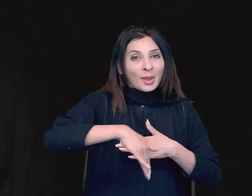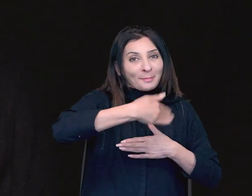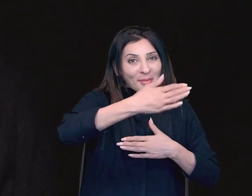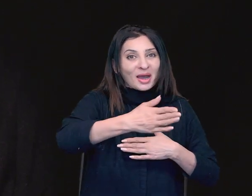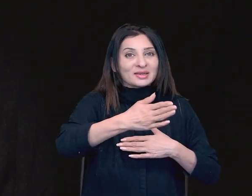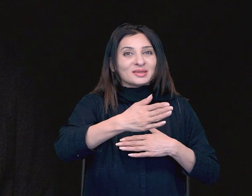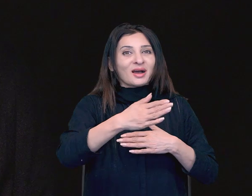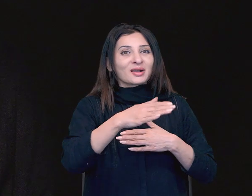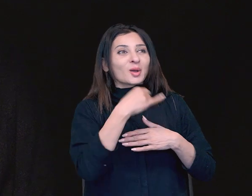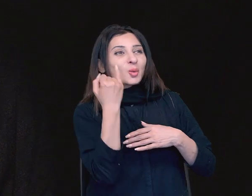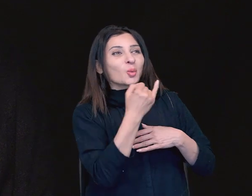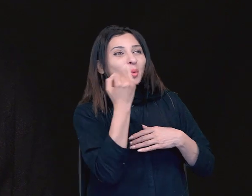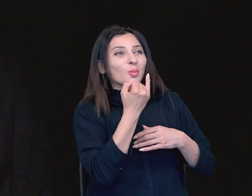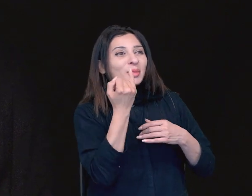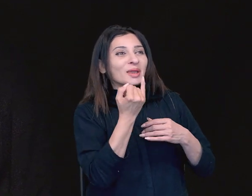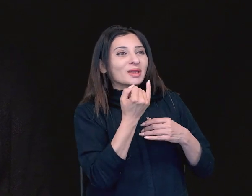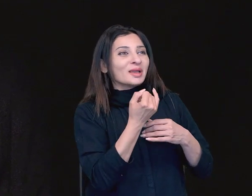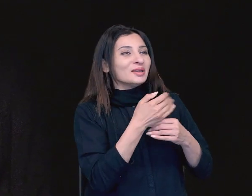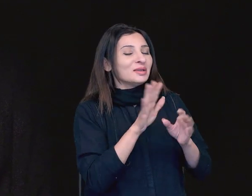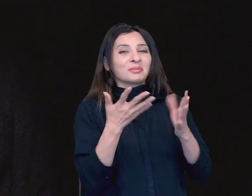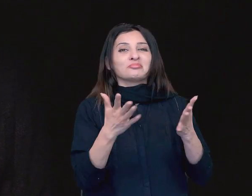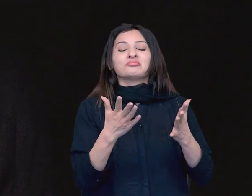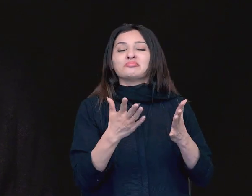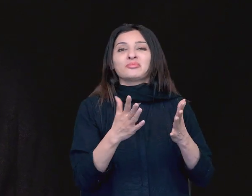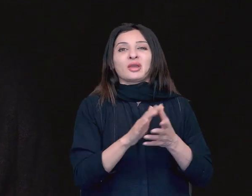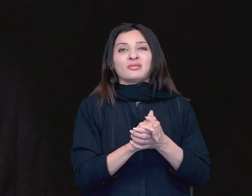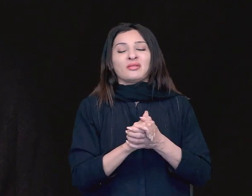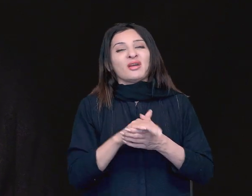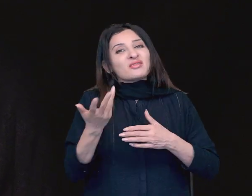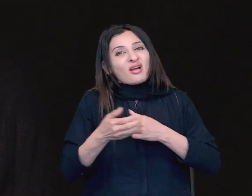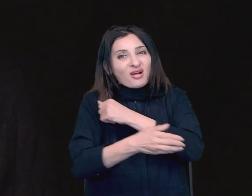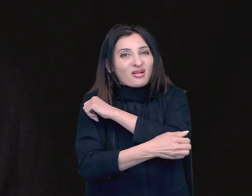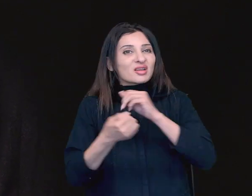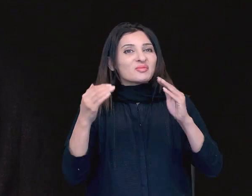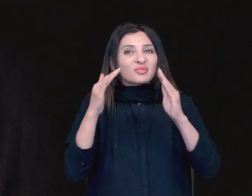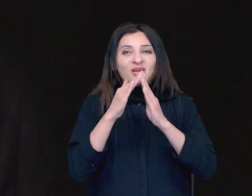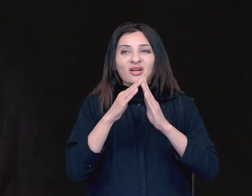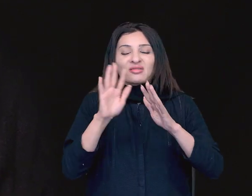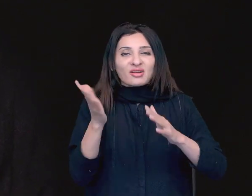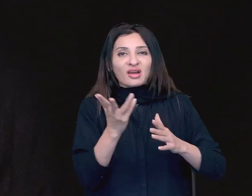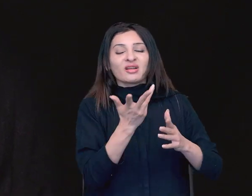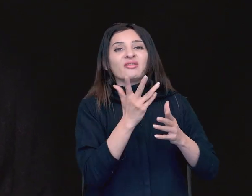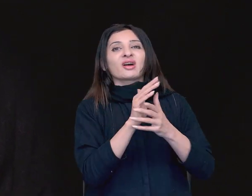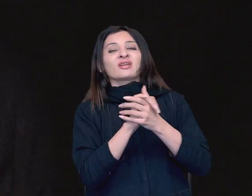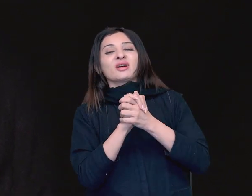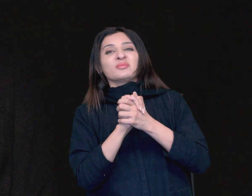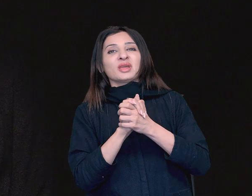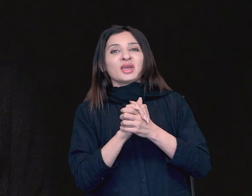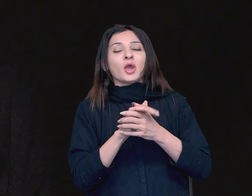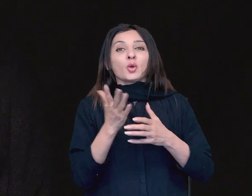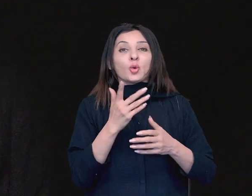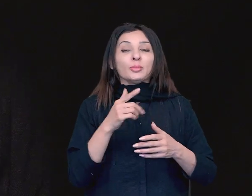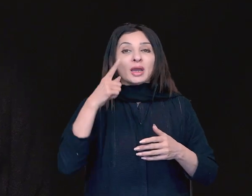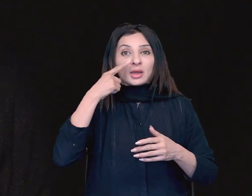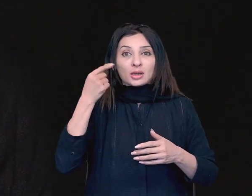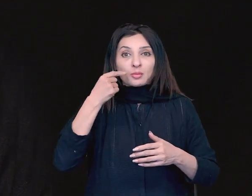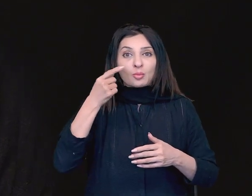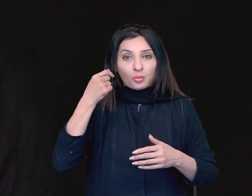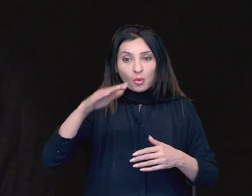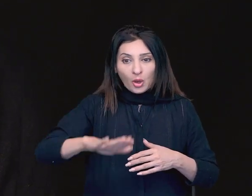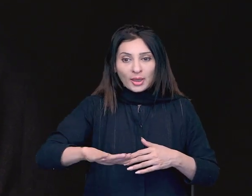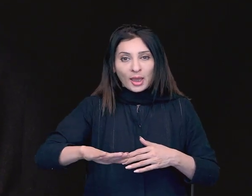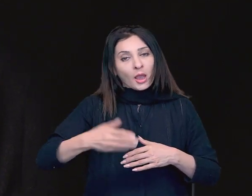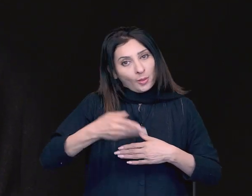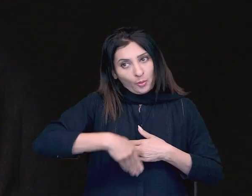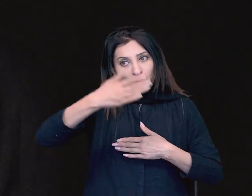हैं। एक गरीब घर में, गांव में, छोटे शहर गली मोहल्ले में भी अगर एक बच्चा है वो बाहर निकल के क्रिकेट खेल सकता है, फुटबॉल